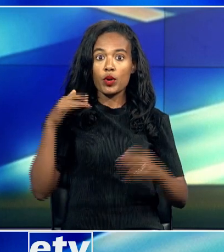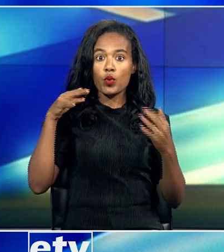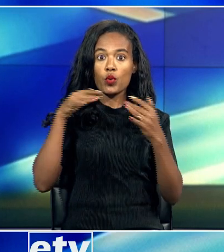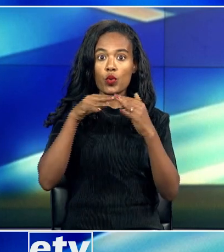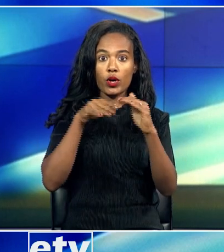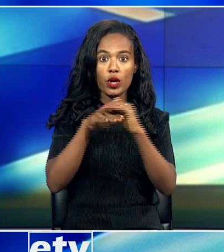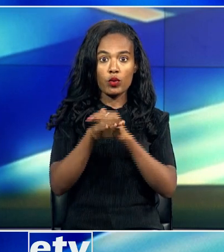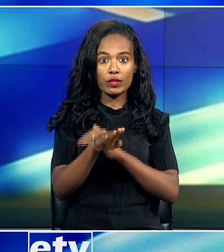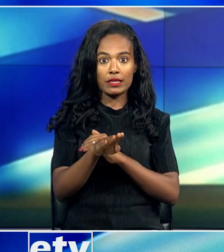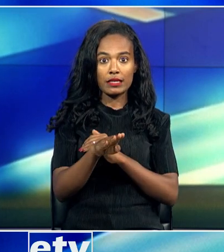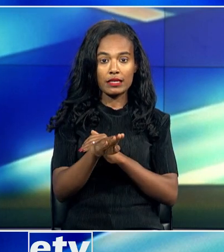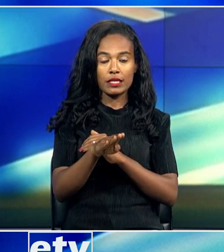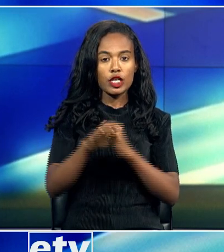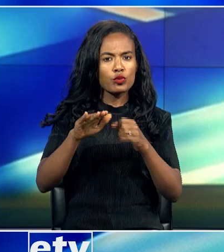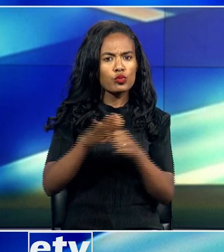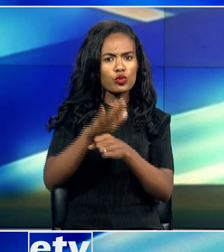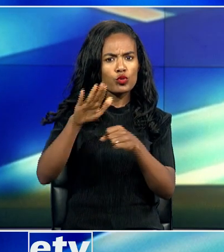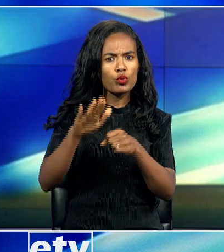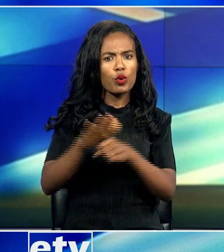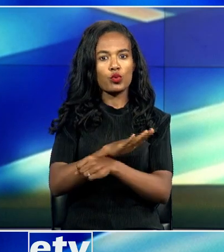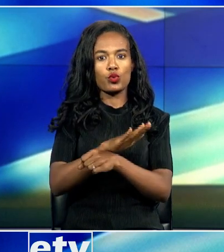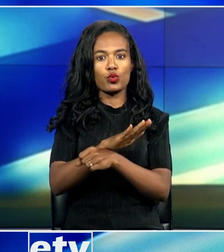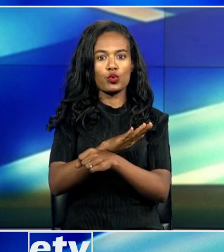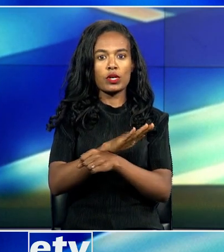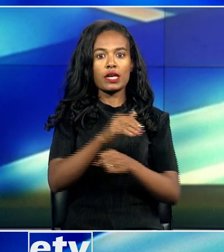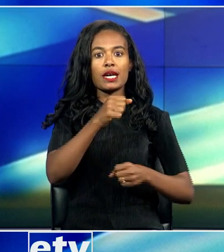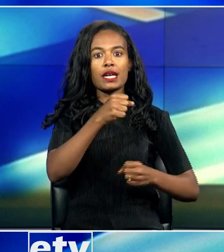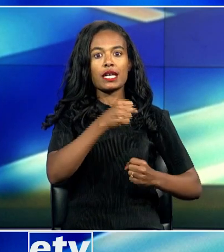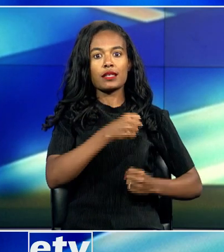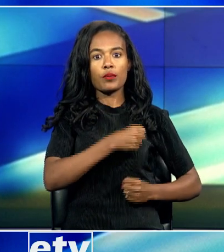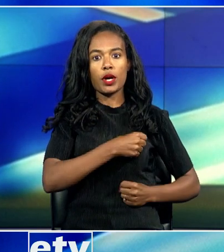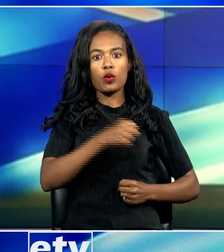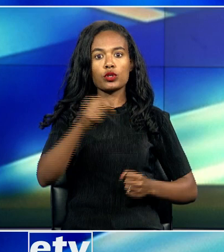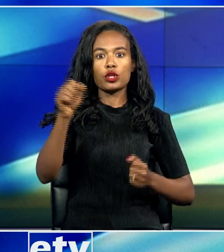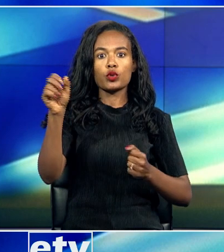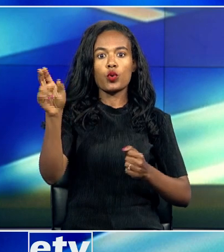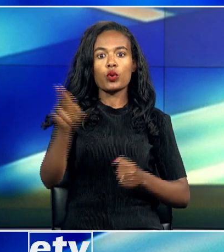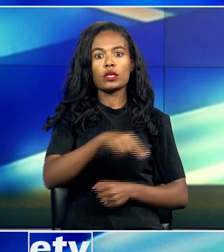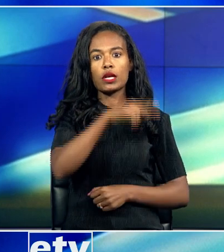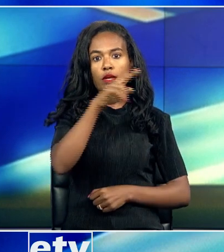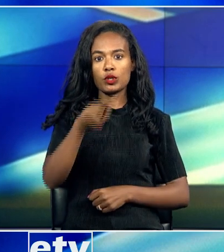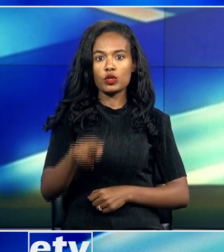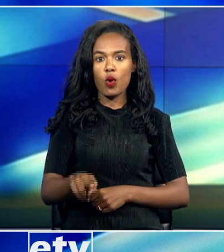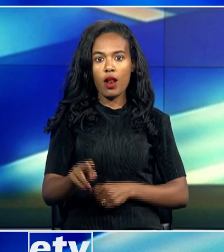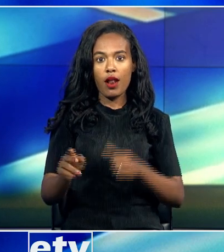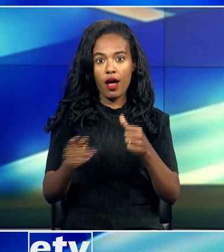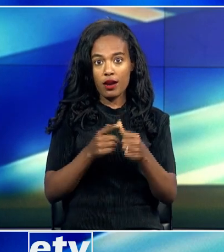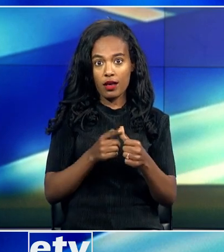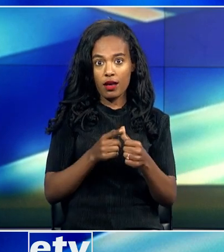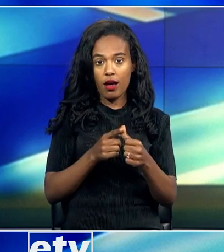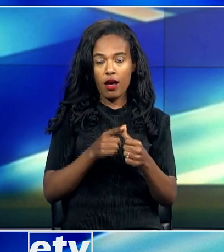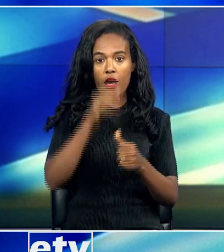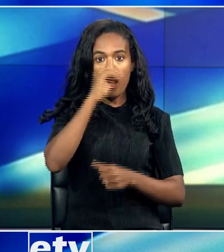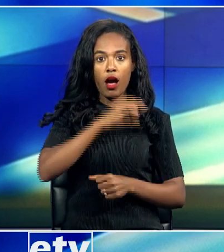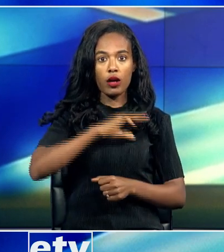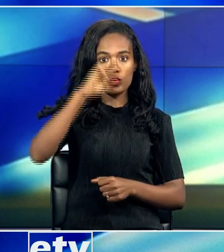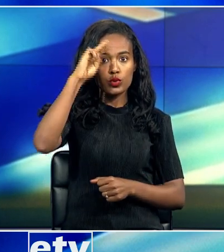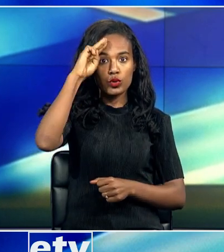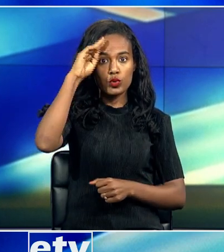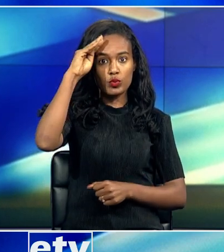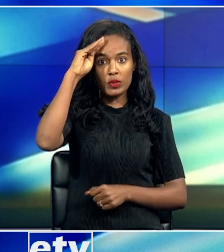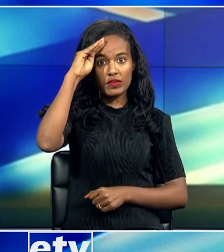ውስጥ ሙሉ በሙሉ ከነ ጥበቃዎቻቸው ተደምስሰዋል። አንደኛ አቶ ስዩም